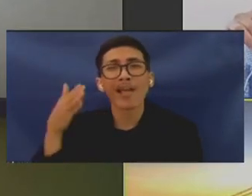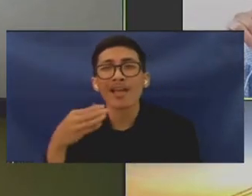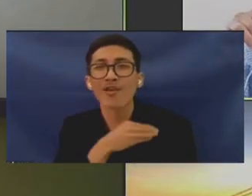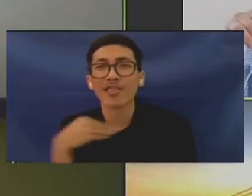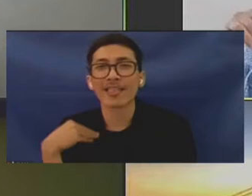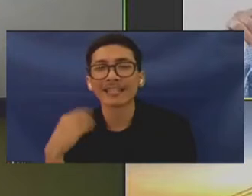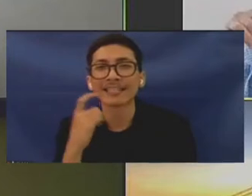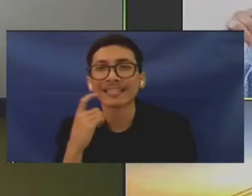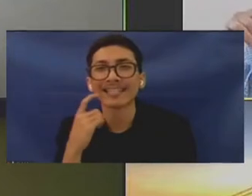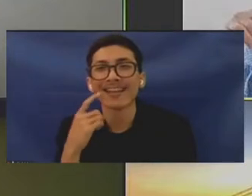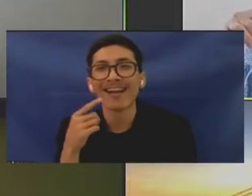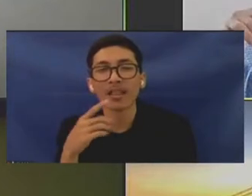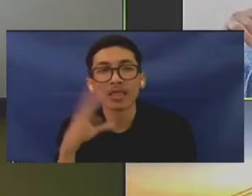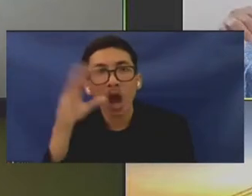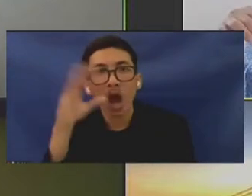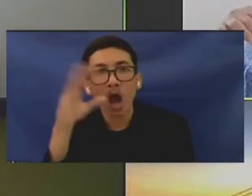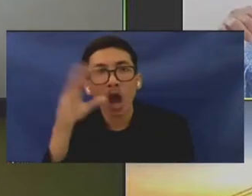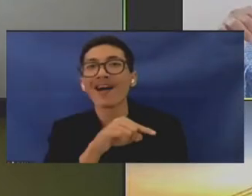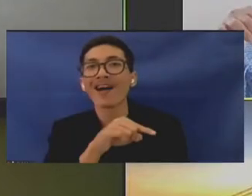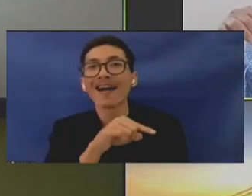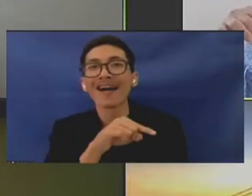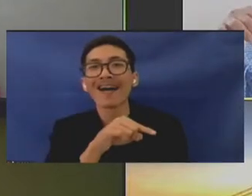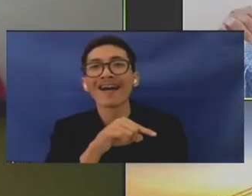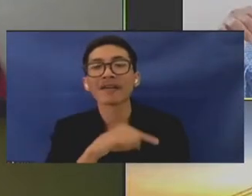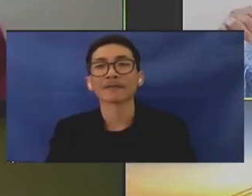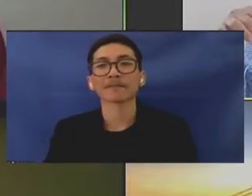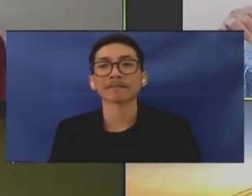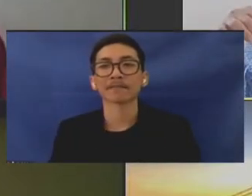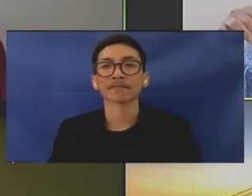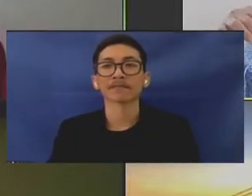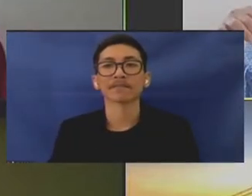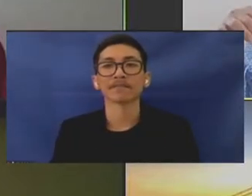bisa memilih kita ketika dia tuh tahu ada banyak